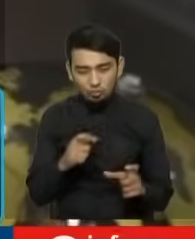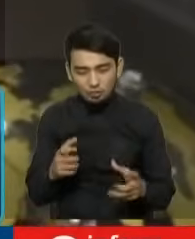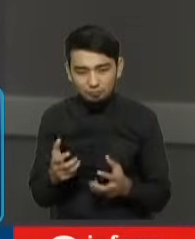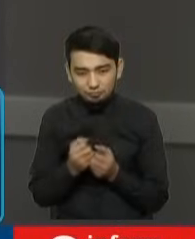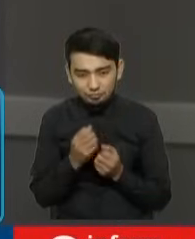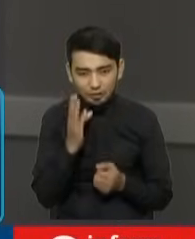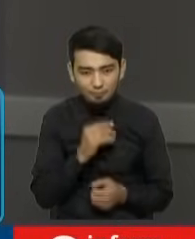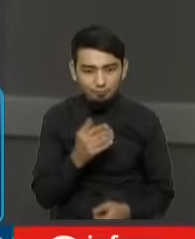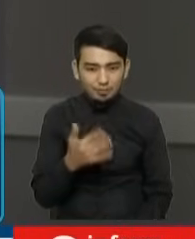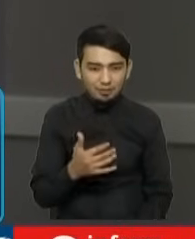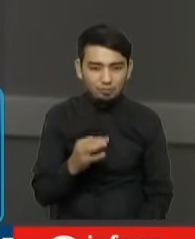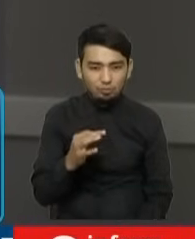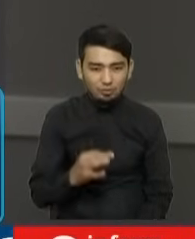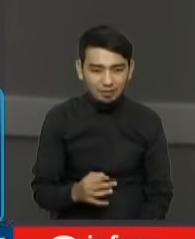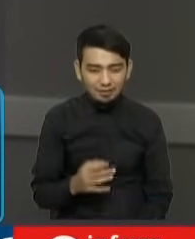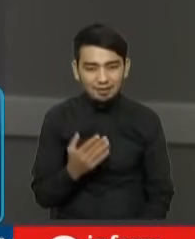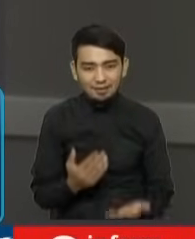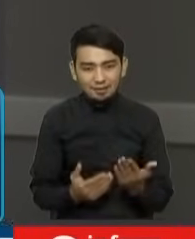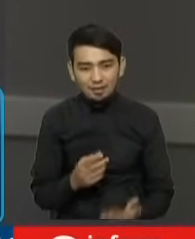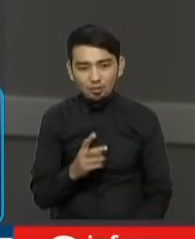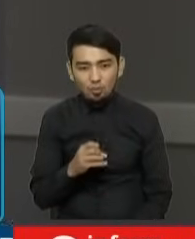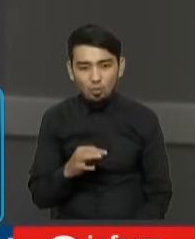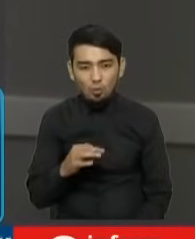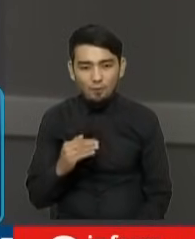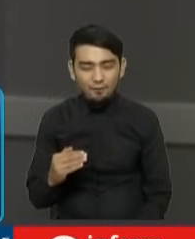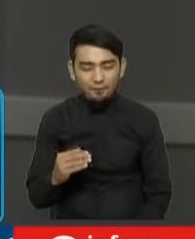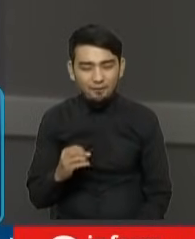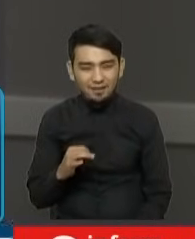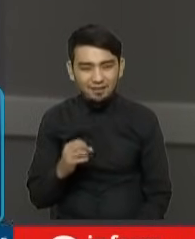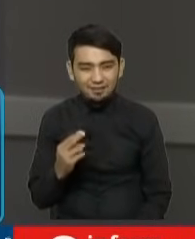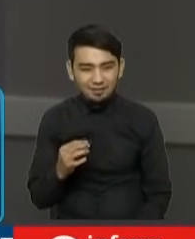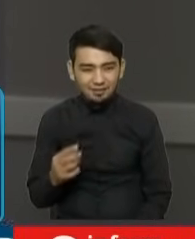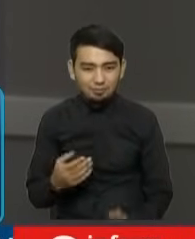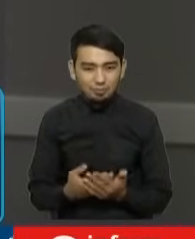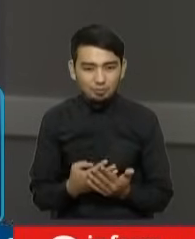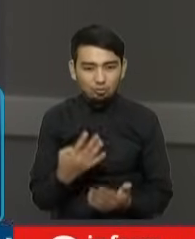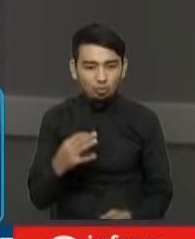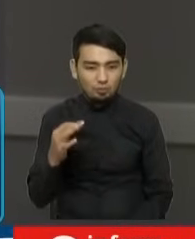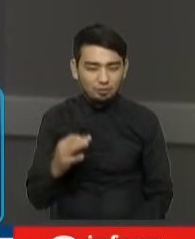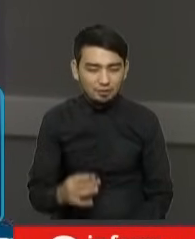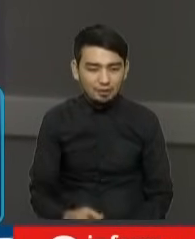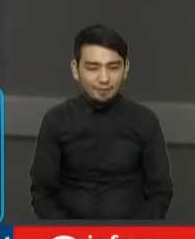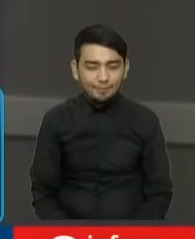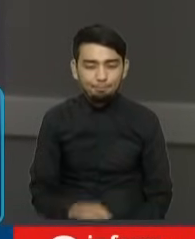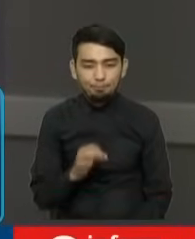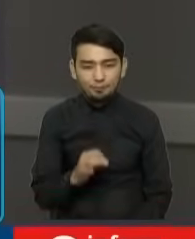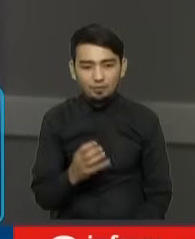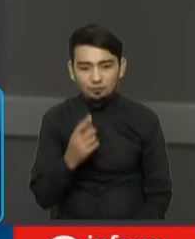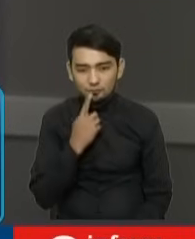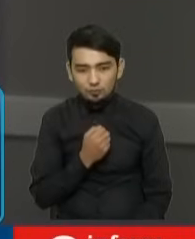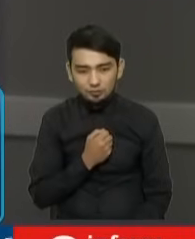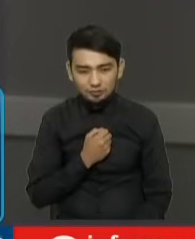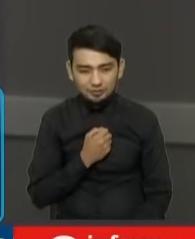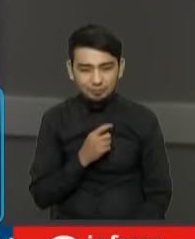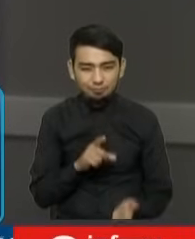воспользоваться 50%, если коэффициент замещения превышает 40%. Также военные